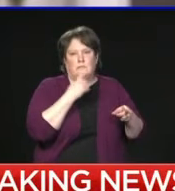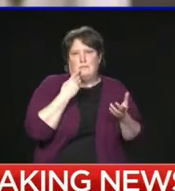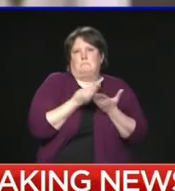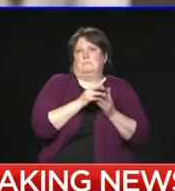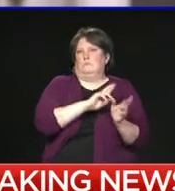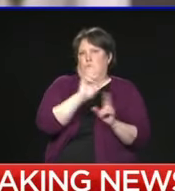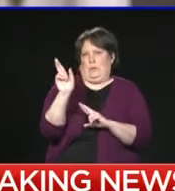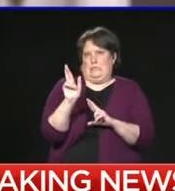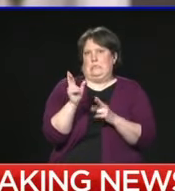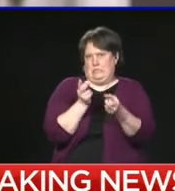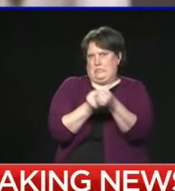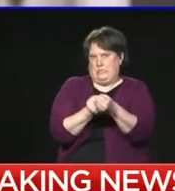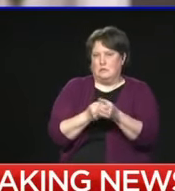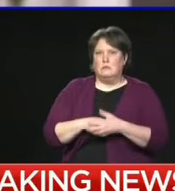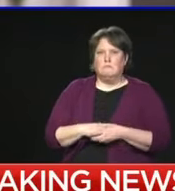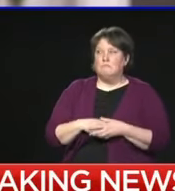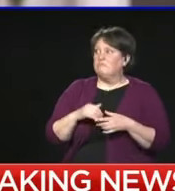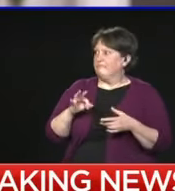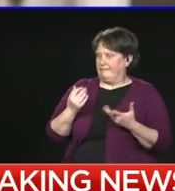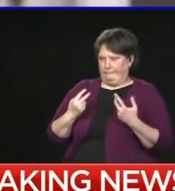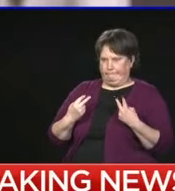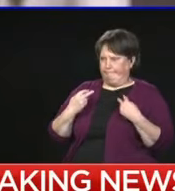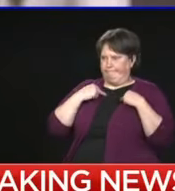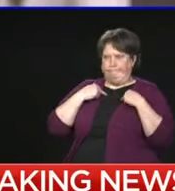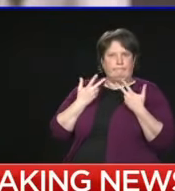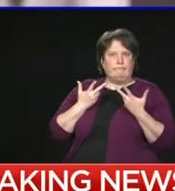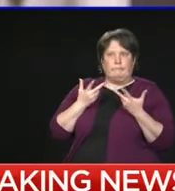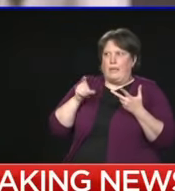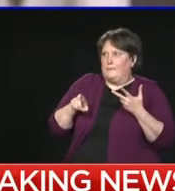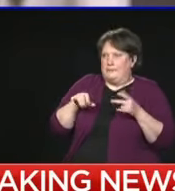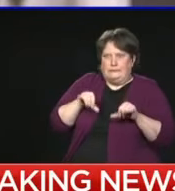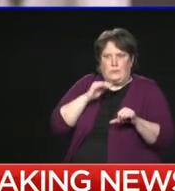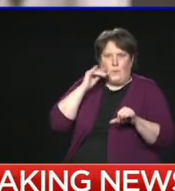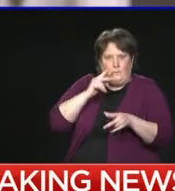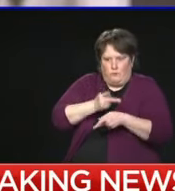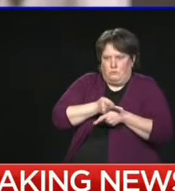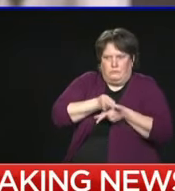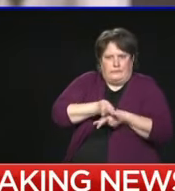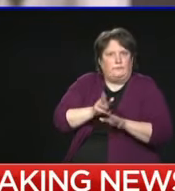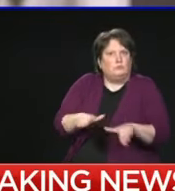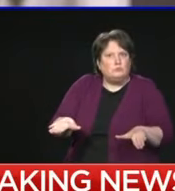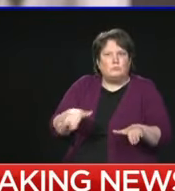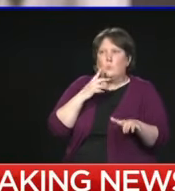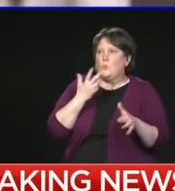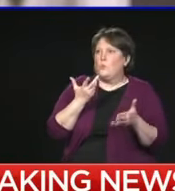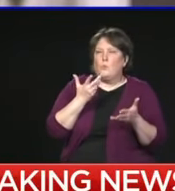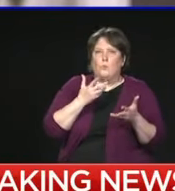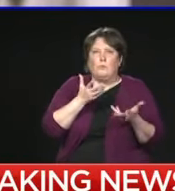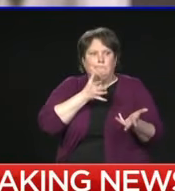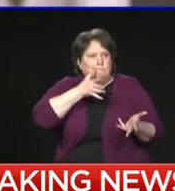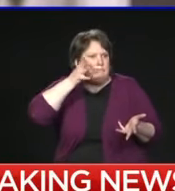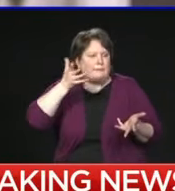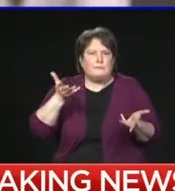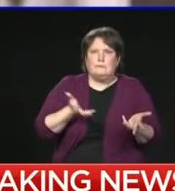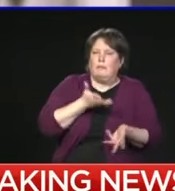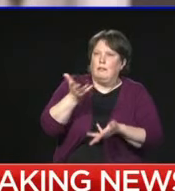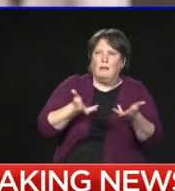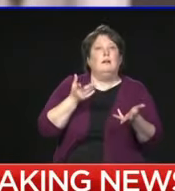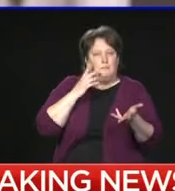devez rester à la maison sans toucher de salaire pour prendre soin de vos enfants ou de vos aînés, cette prestation est là pour